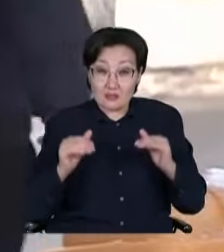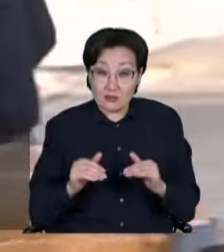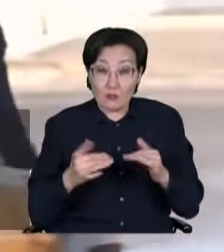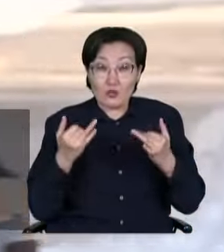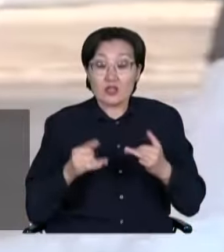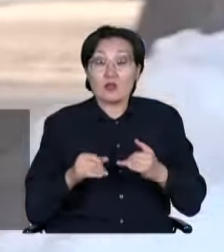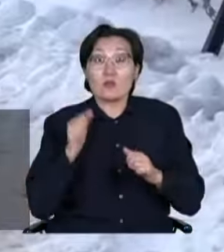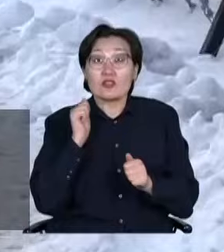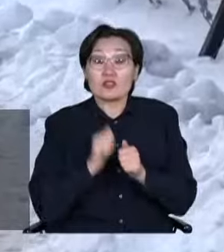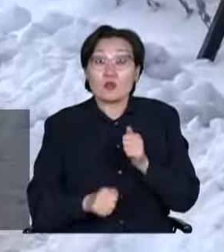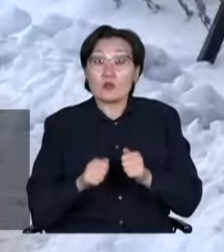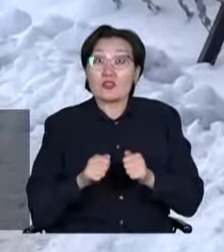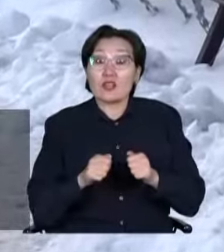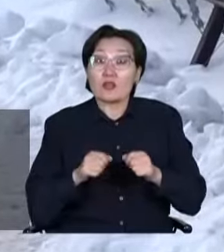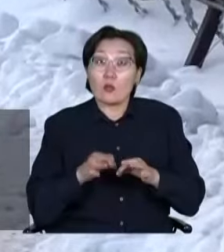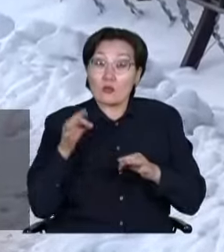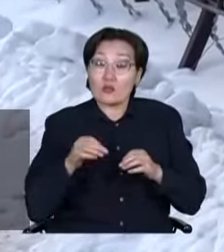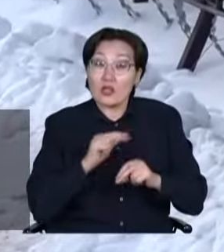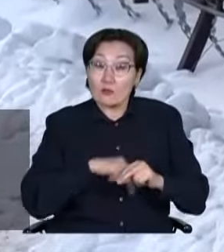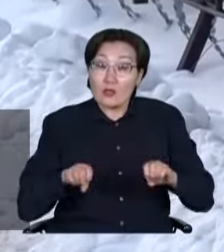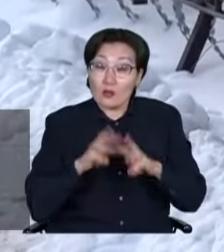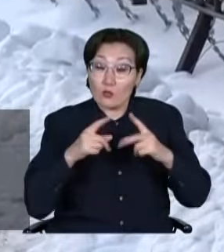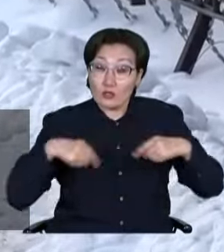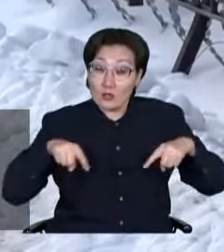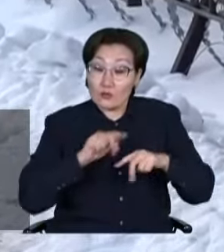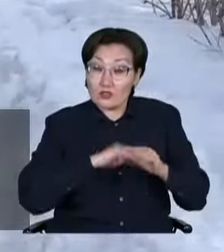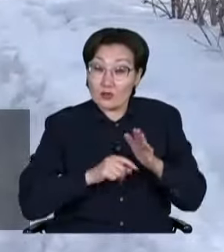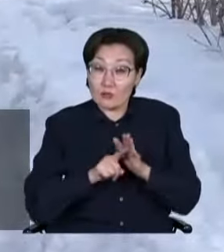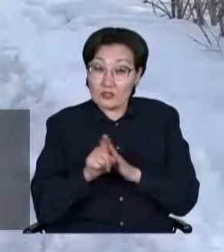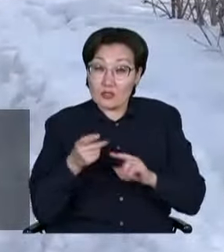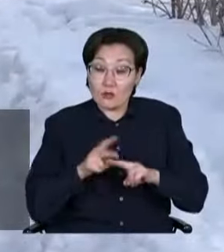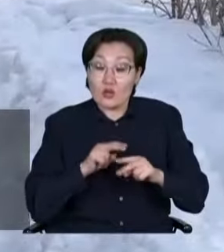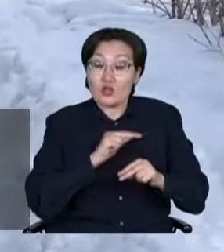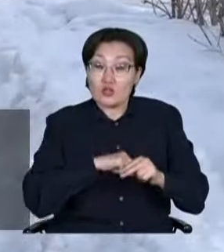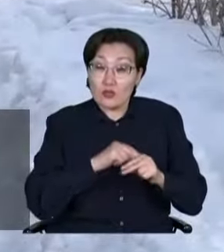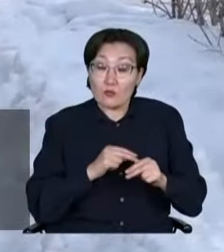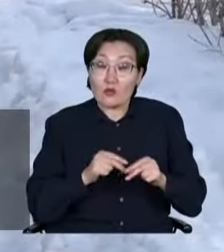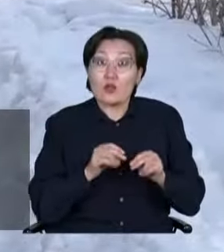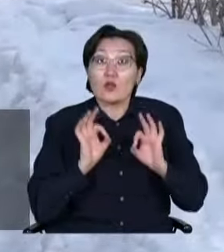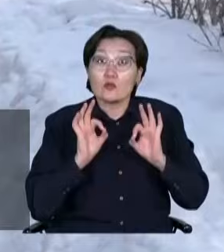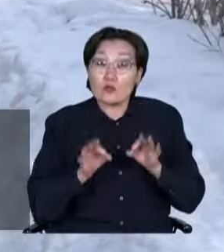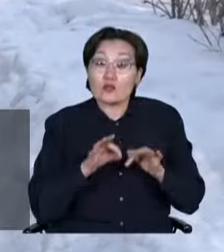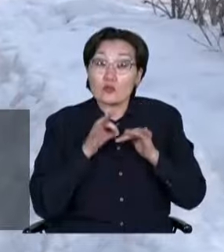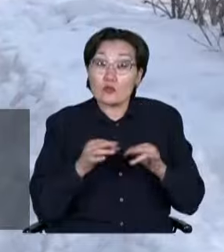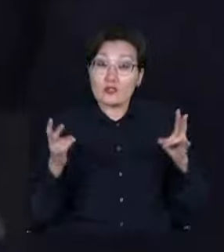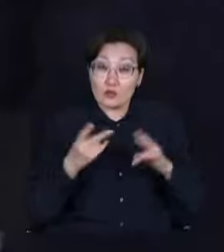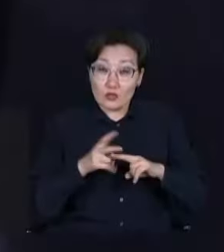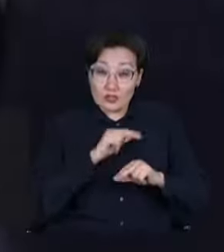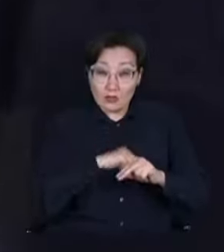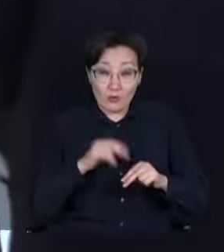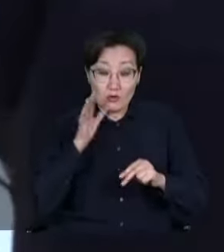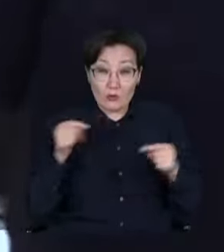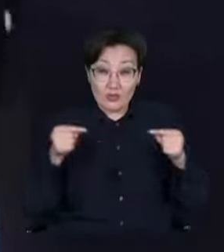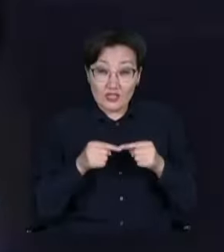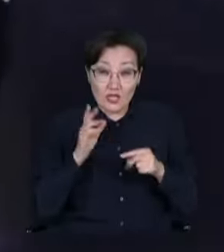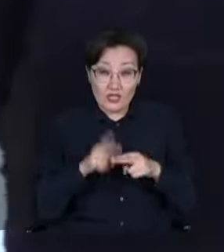Қазір жер-жерде еңбекпен қамту орталықтары жұмысын бастап жатыр. Бұл шаруада жүйелеуді қажет етіп тұр. Президент осы жұмысты уақытылы